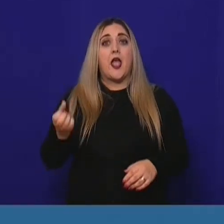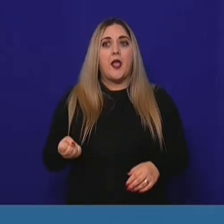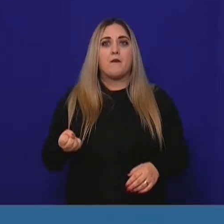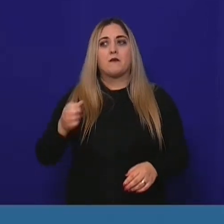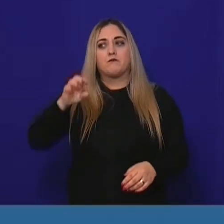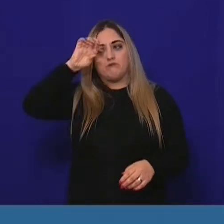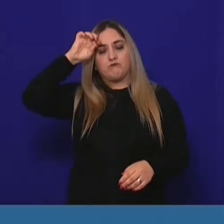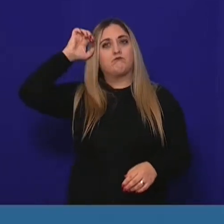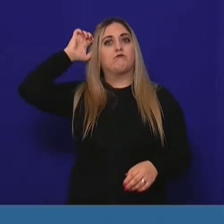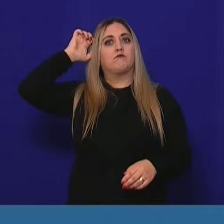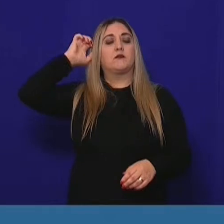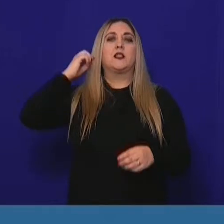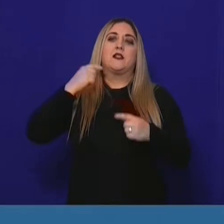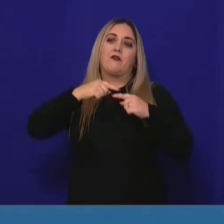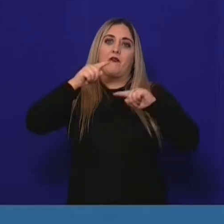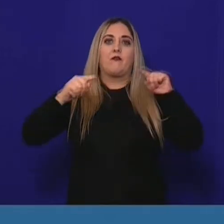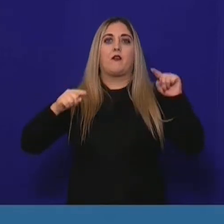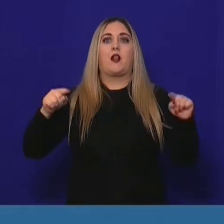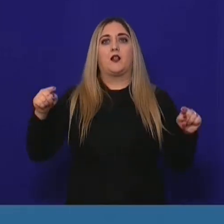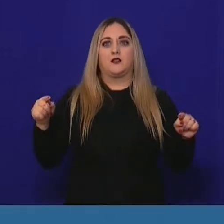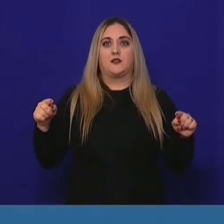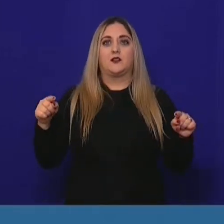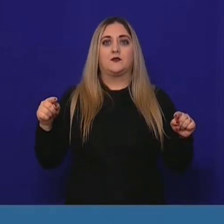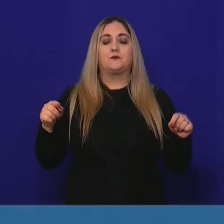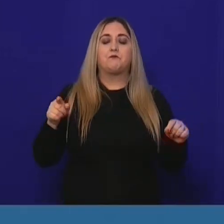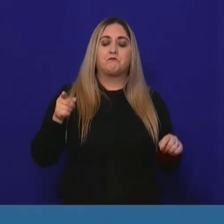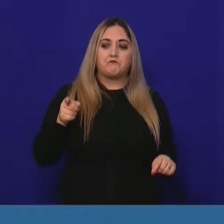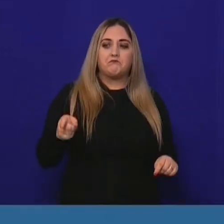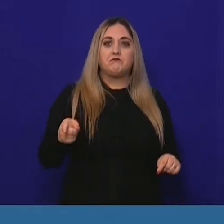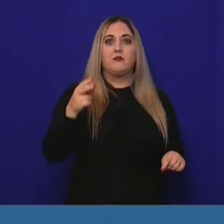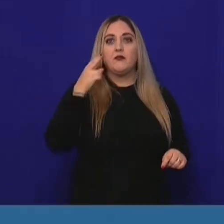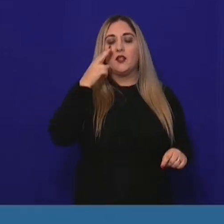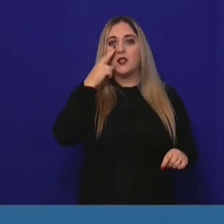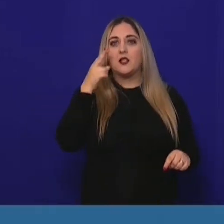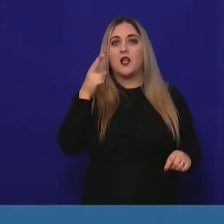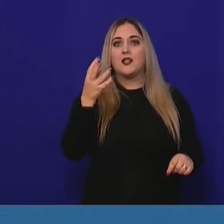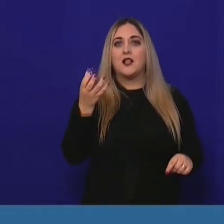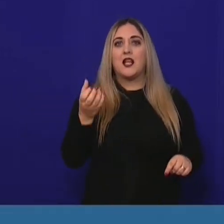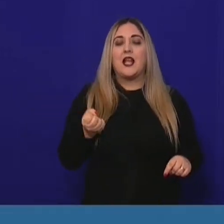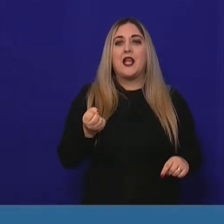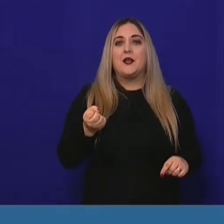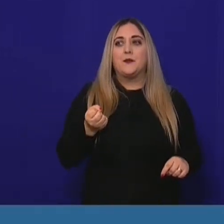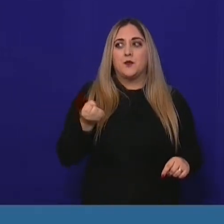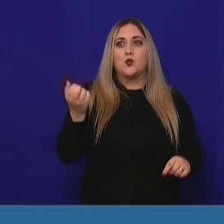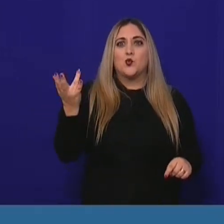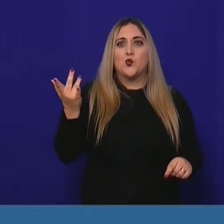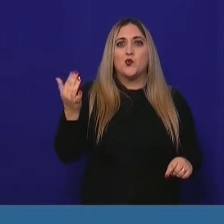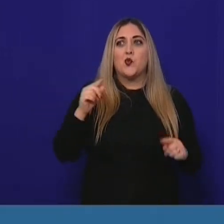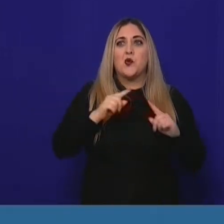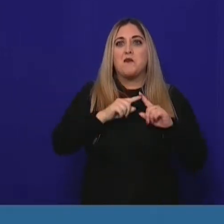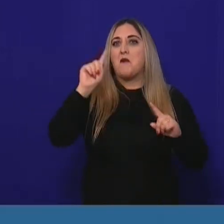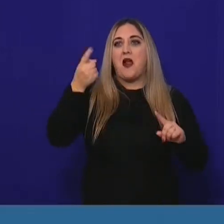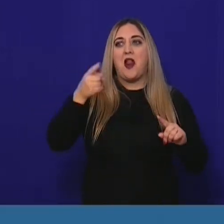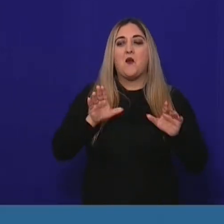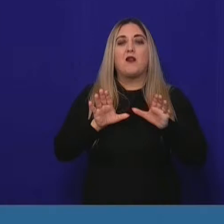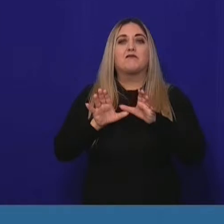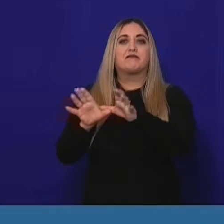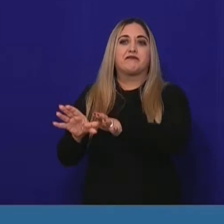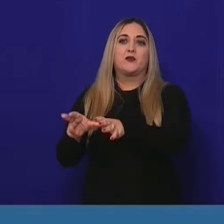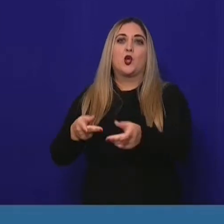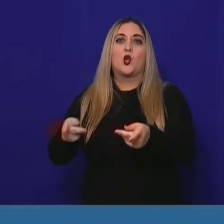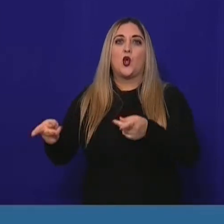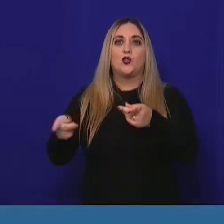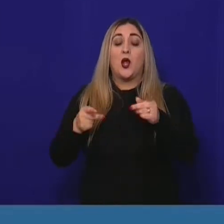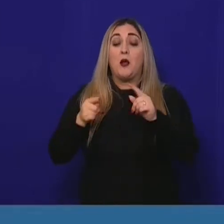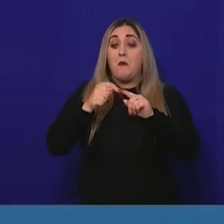diversi esperjenzi matul din il-pandemija fejn rajna li kien hemm każijiet hemmhekk, però mill-ewwel dawn ġew ikkontrollati. Infatti bħalissa